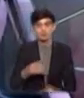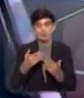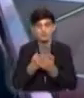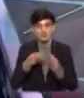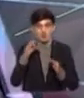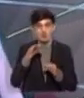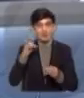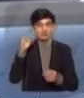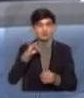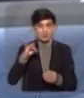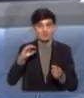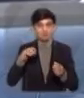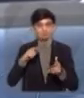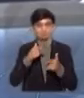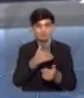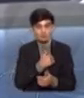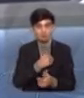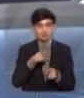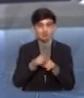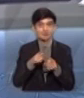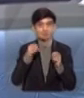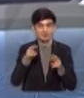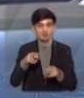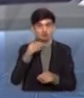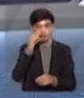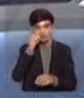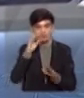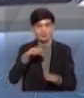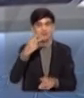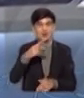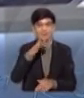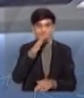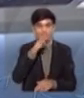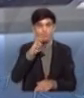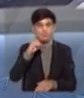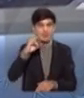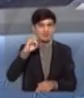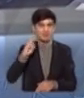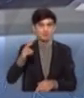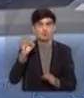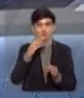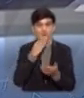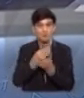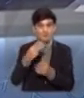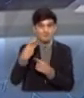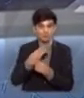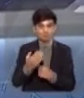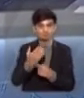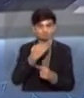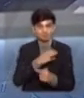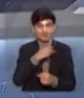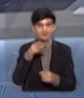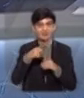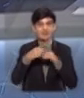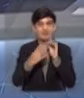Информбюро тарихындағы арна жариялаған байқауға Шымкенттік 20 жастағы Берік Абитов видео жолдап, өзінің 2019